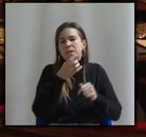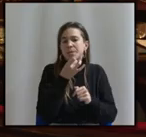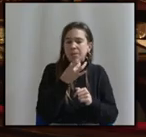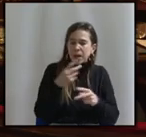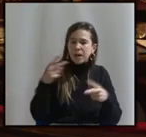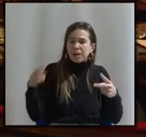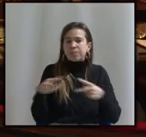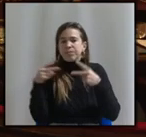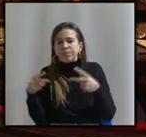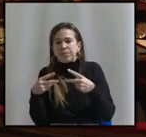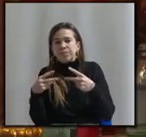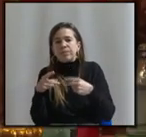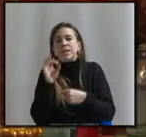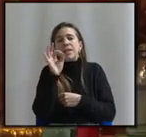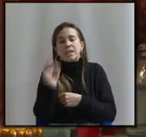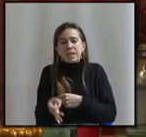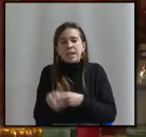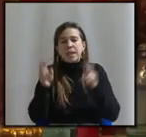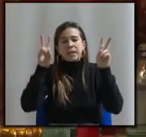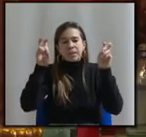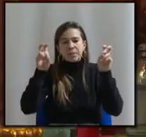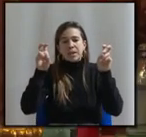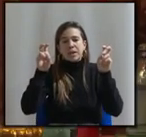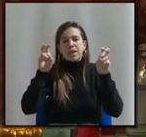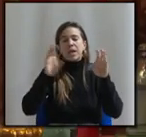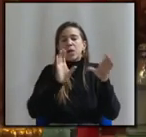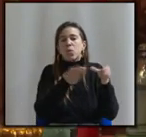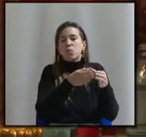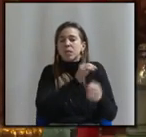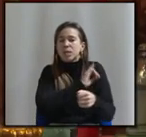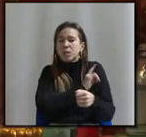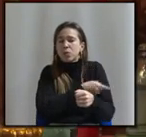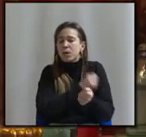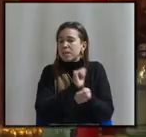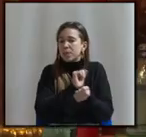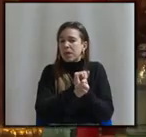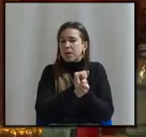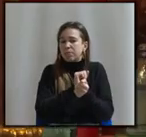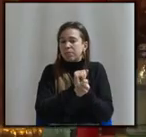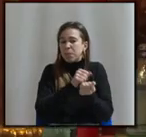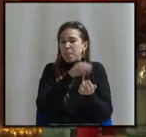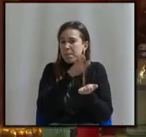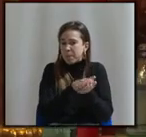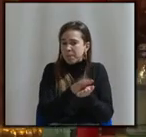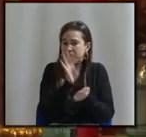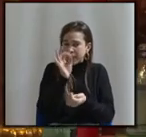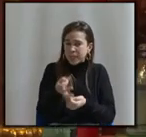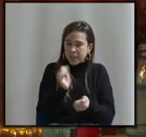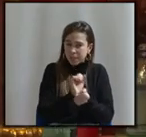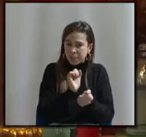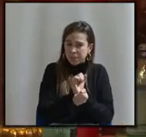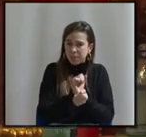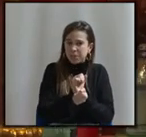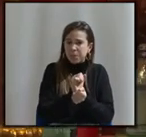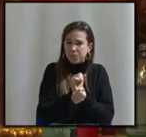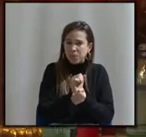voldríem. Sí que a nivell esportiu estem preparant els plecs de licitació, per tant això ho tenim l'estudi de viabilitat, estem preparant els plecs